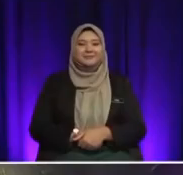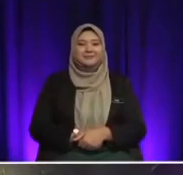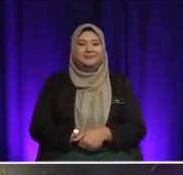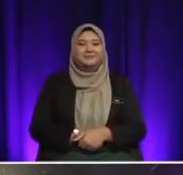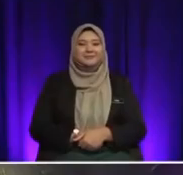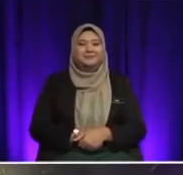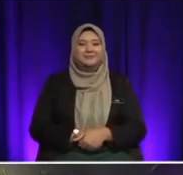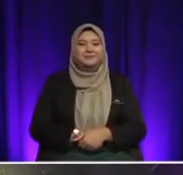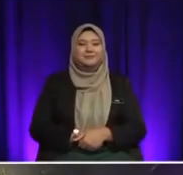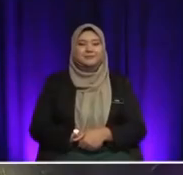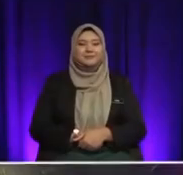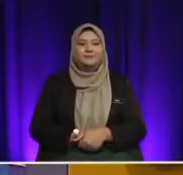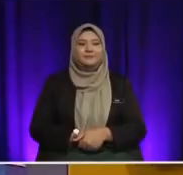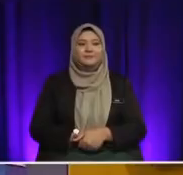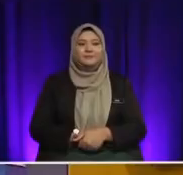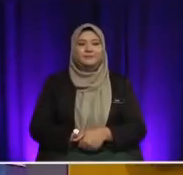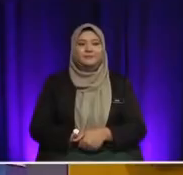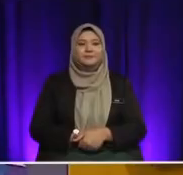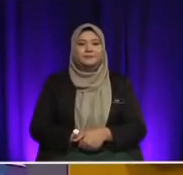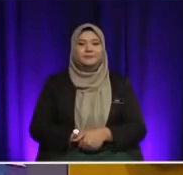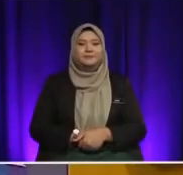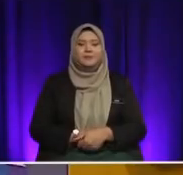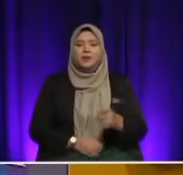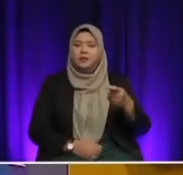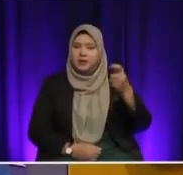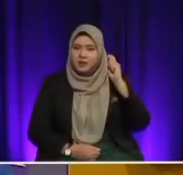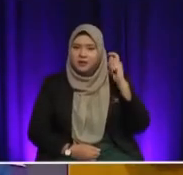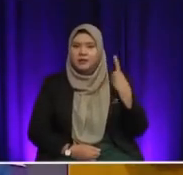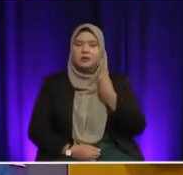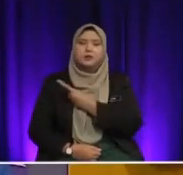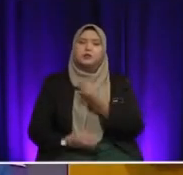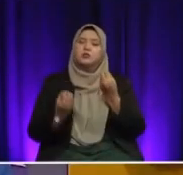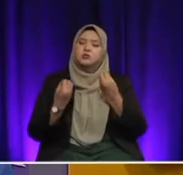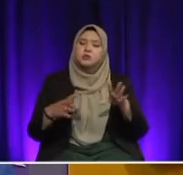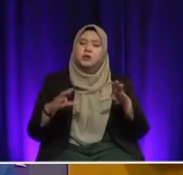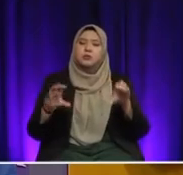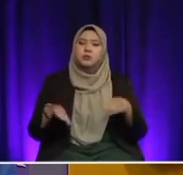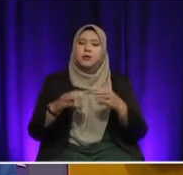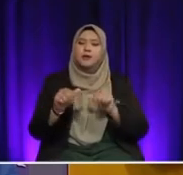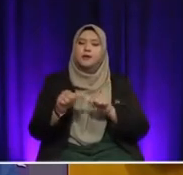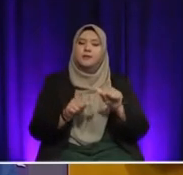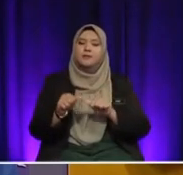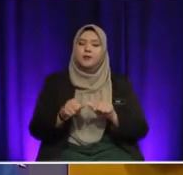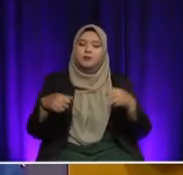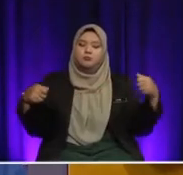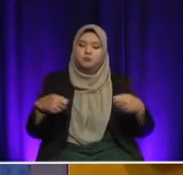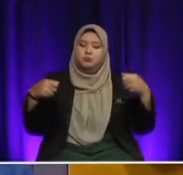Okey, macam saya katakan tadi, lepas kita dah buat amali, dah buat produk,